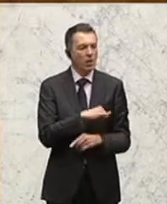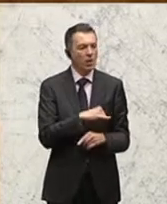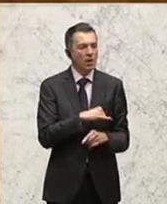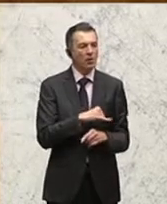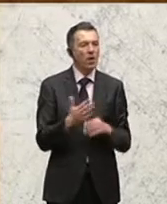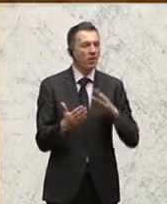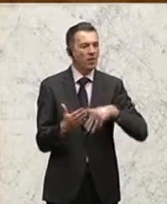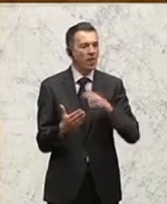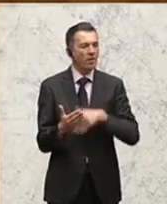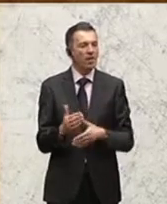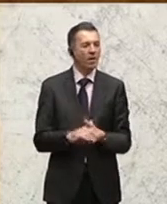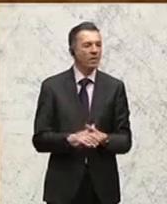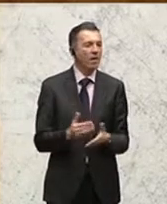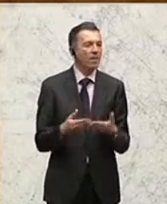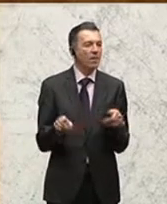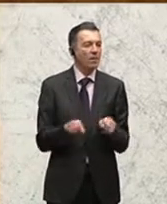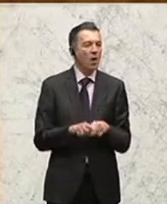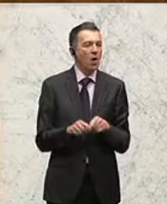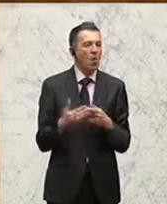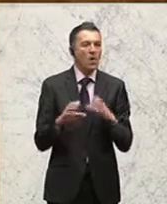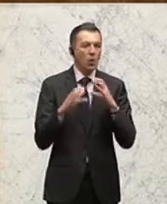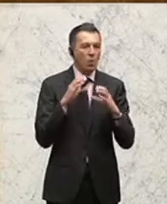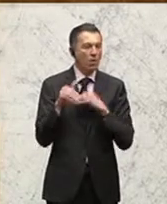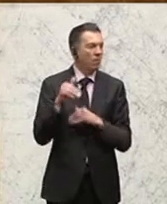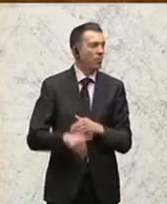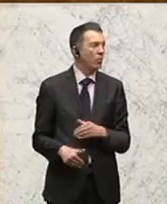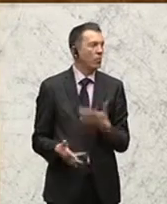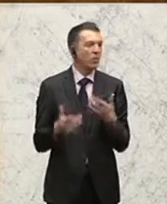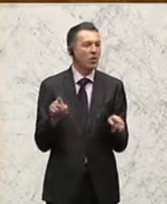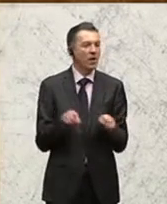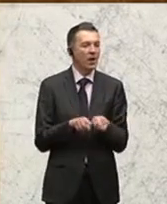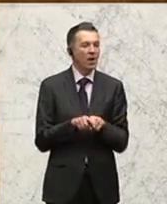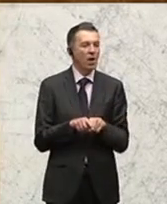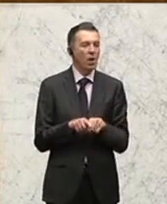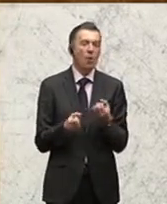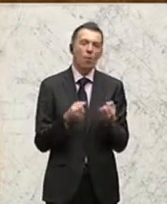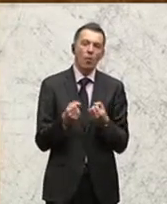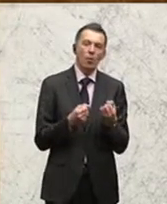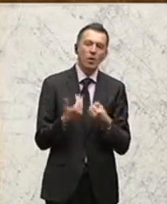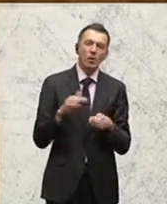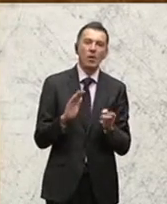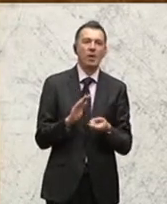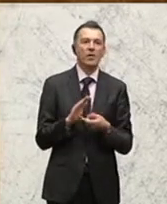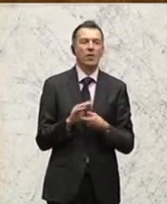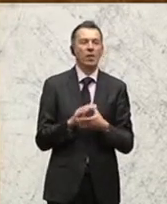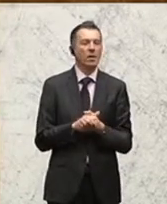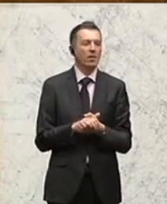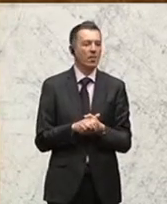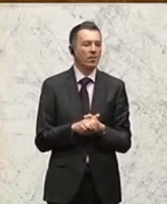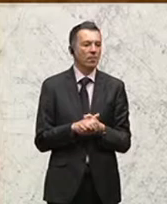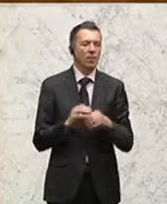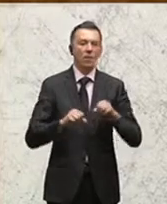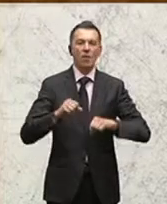interessante Zeiten. Was man, glaube ich, auch mehr kommunizieren muss und wo man wahrscheinlich auch aus der Politik mehr gefordert ist, sind also